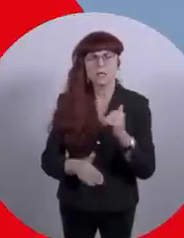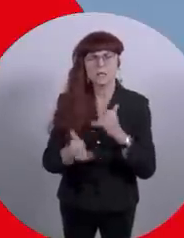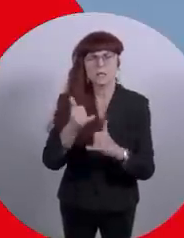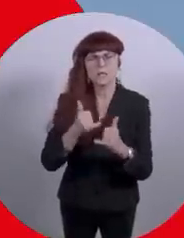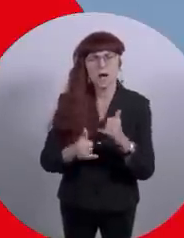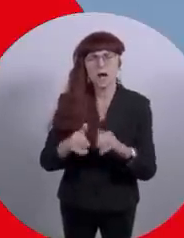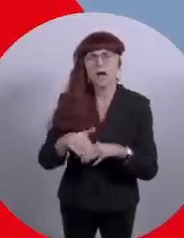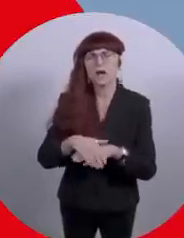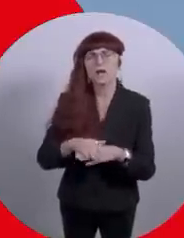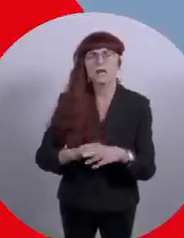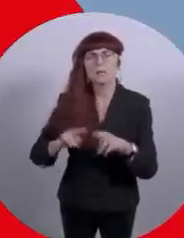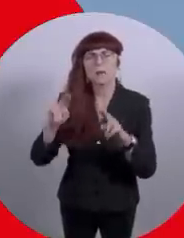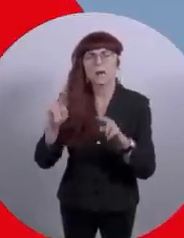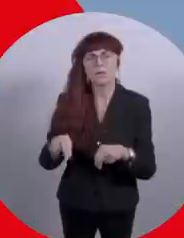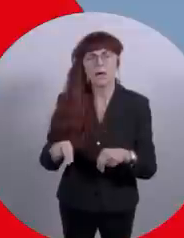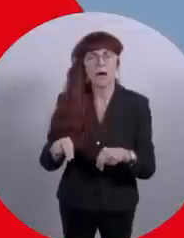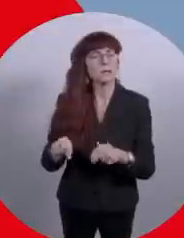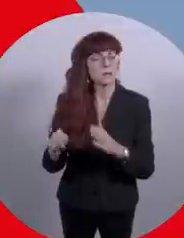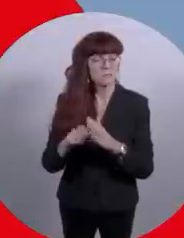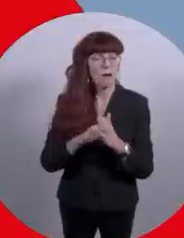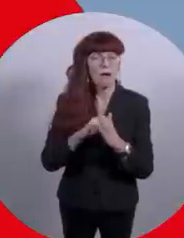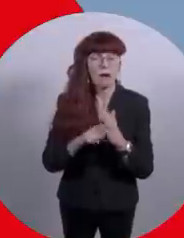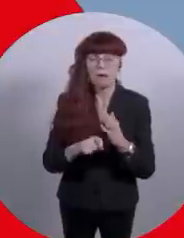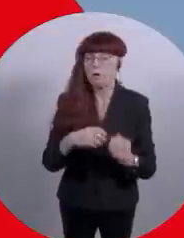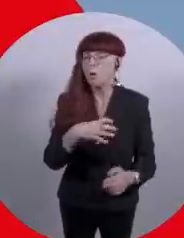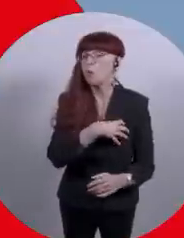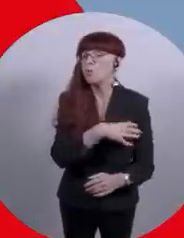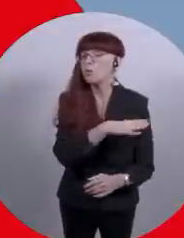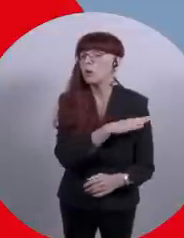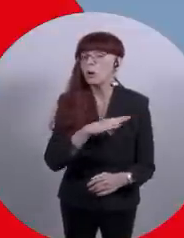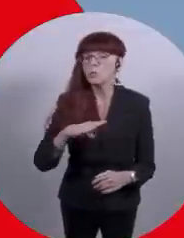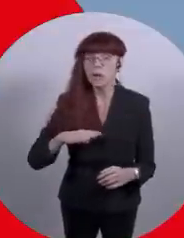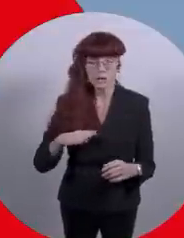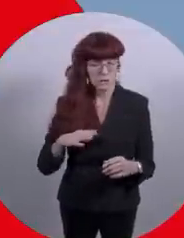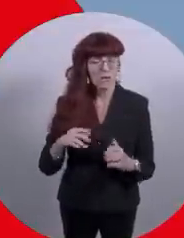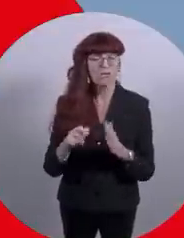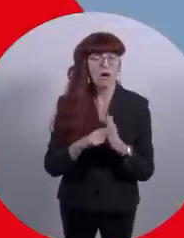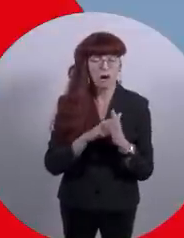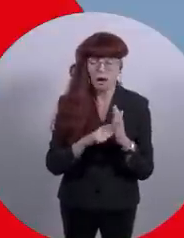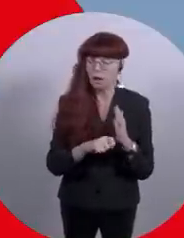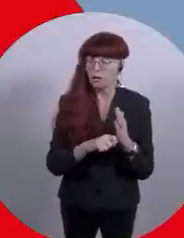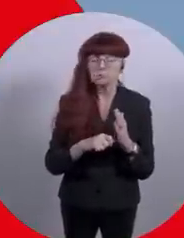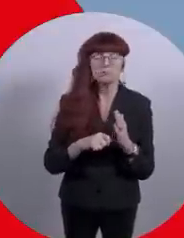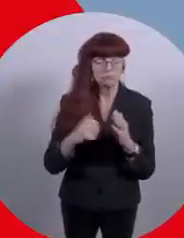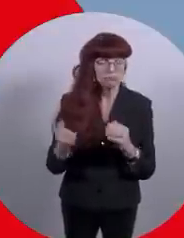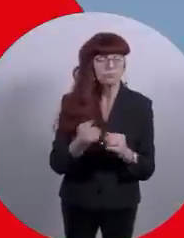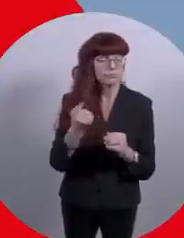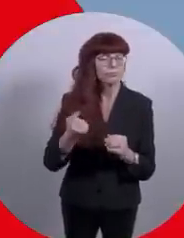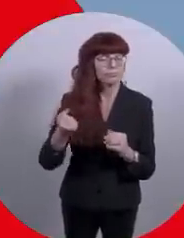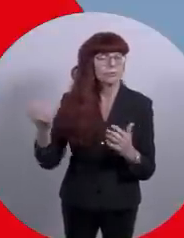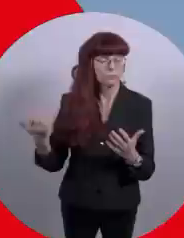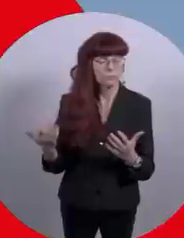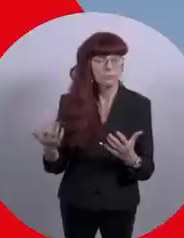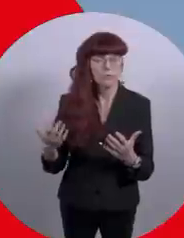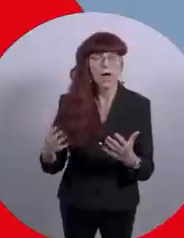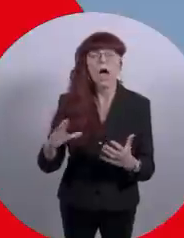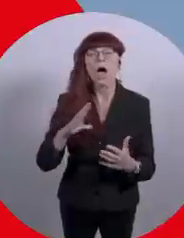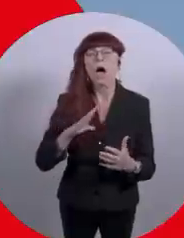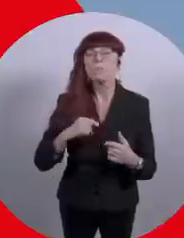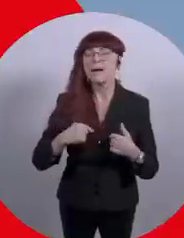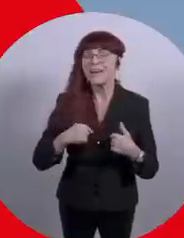Gemeinderatswahlen und bei den Bürgermeisterwahlen aber ich bin der festen Überzeugung und das treibt mich